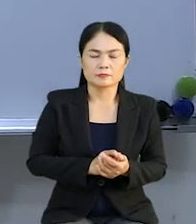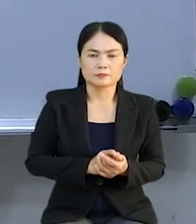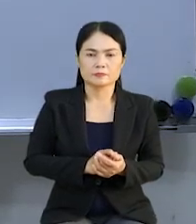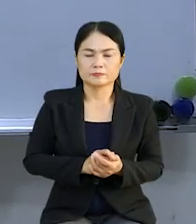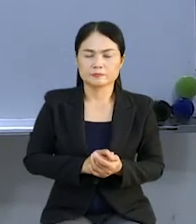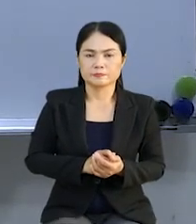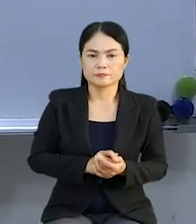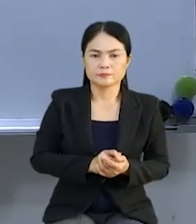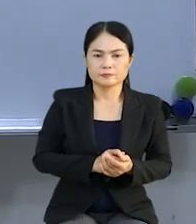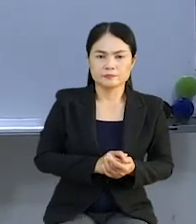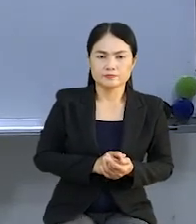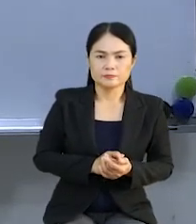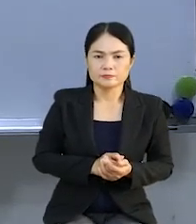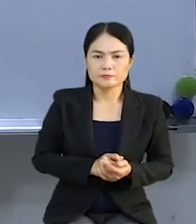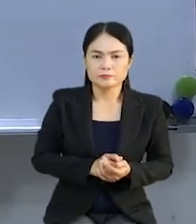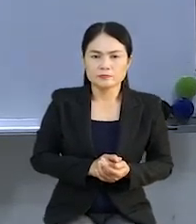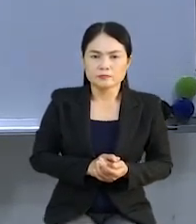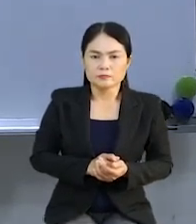ខៀន